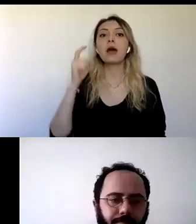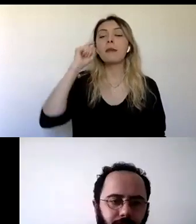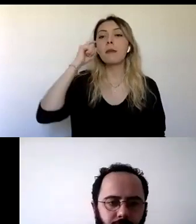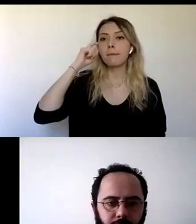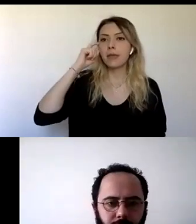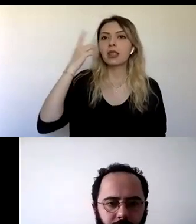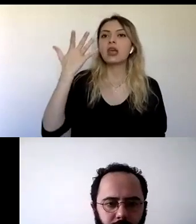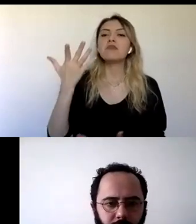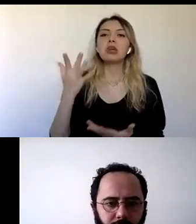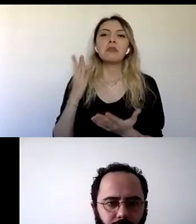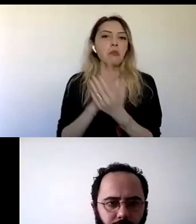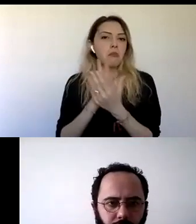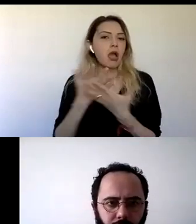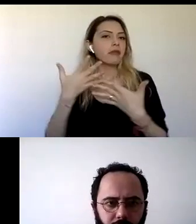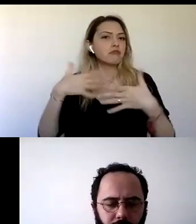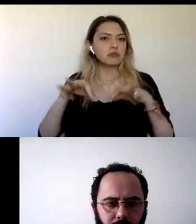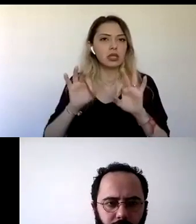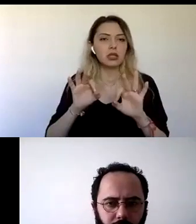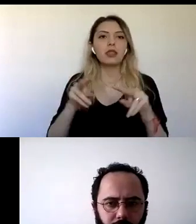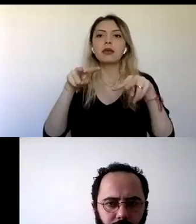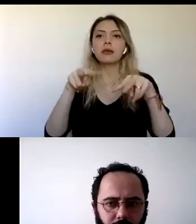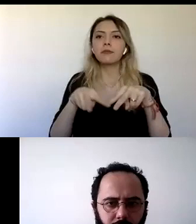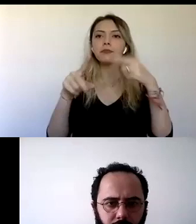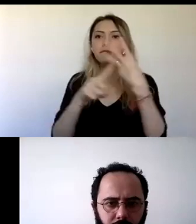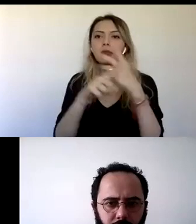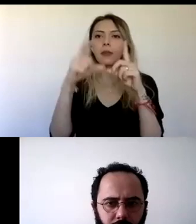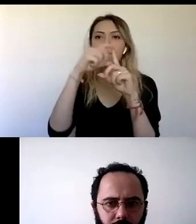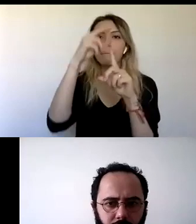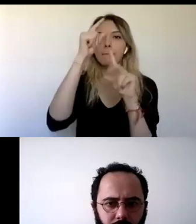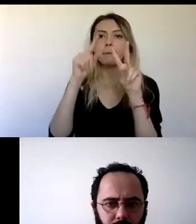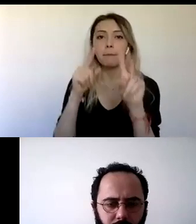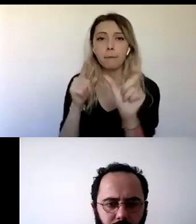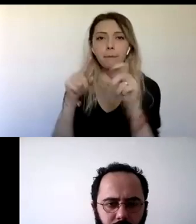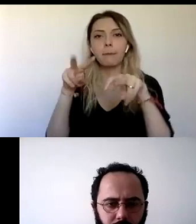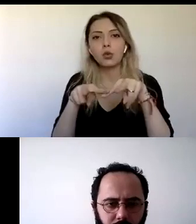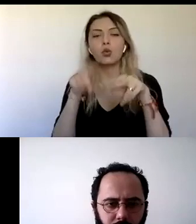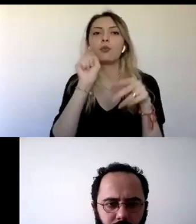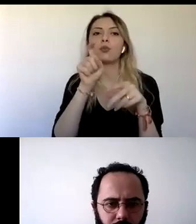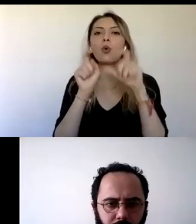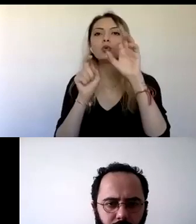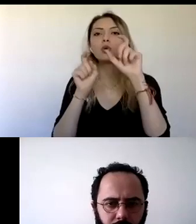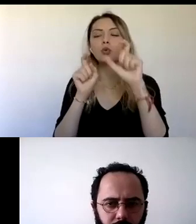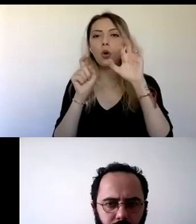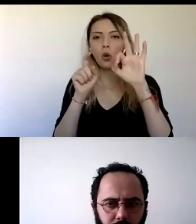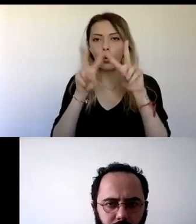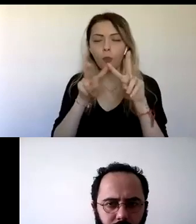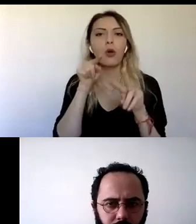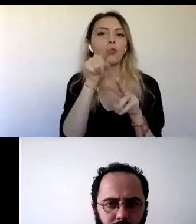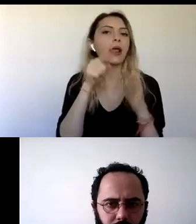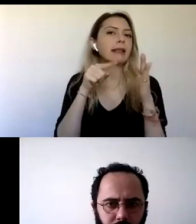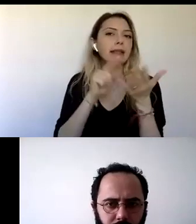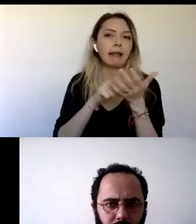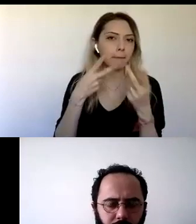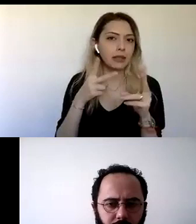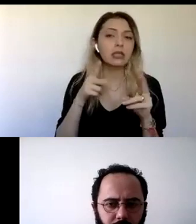de yok. Medium.com diye bir blog sitesi var, blog alanı var. Gelip de içeriğinizi burayı da ücretsiz bir